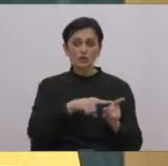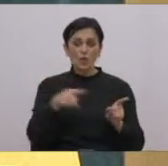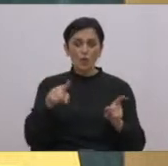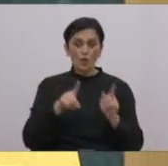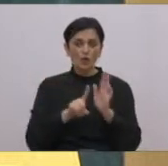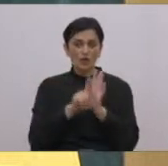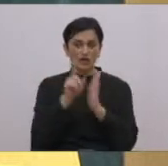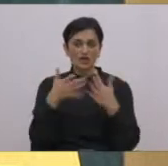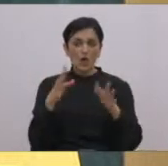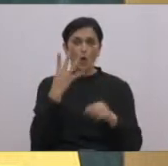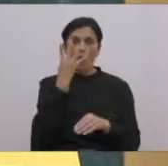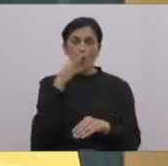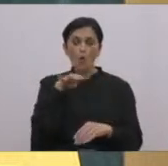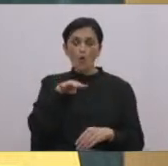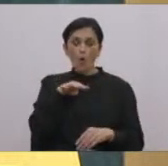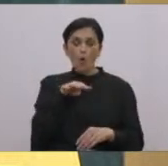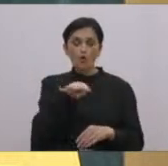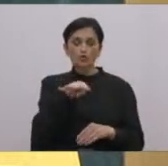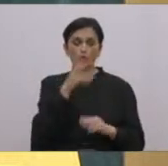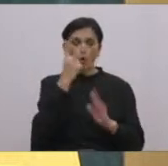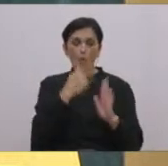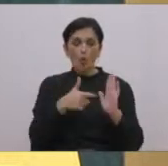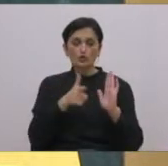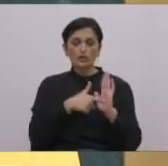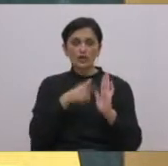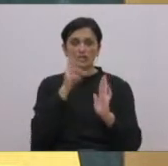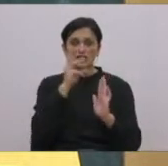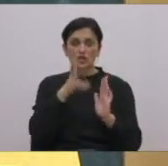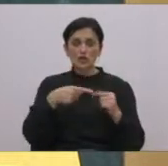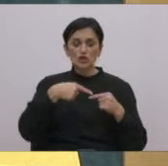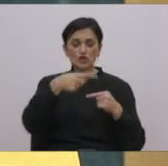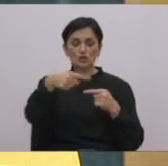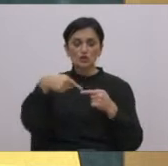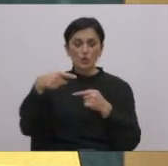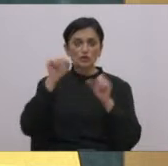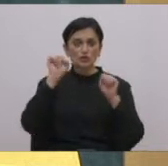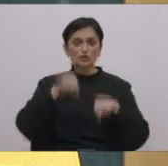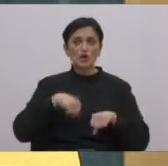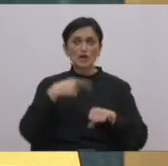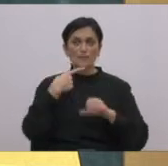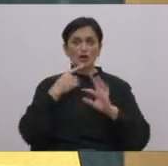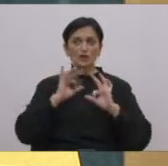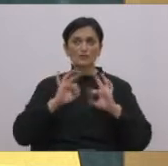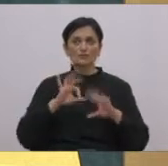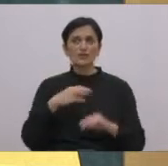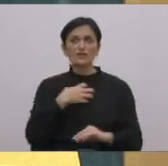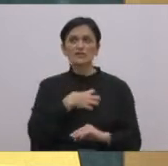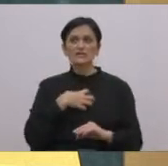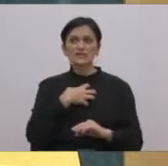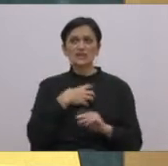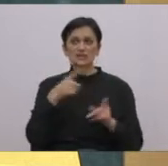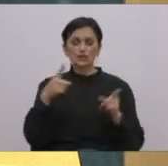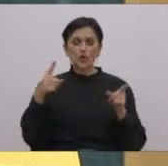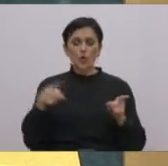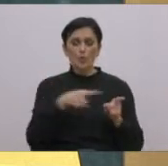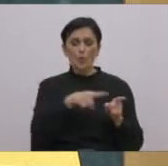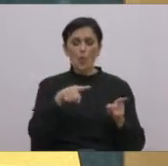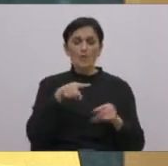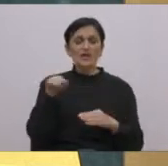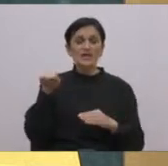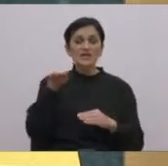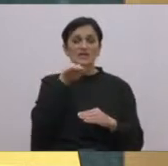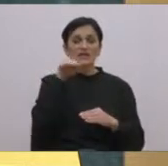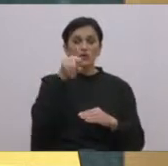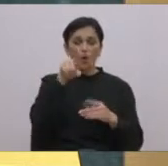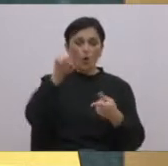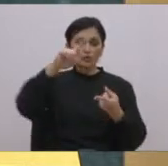gaxna, otzoliani, ozdașut kilometriani, monacueti romelic, șeit lebait cu rom, ciritati monacuetiari, ricotan mimartebași,